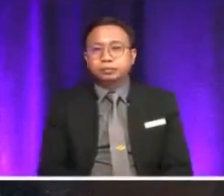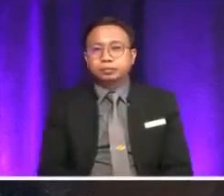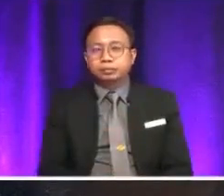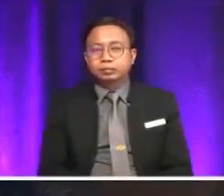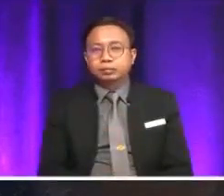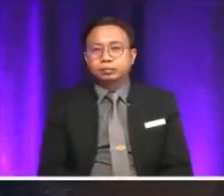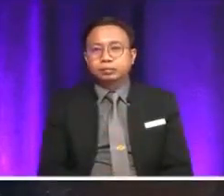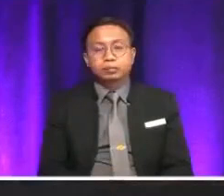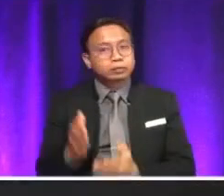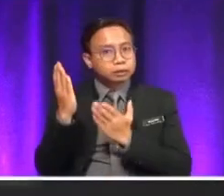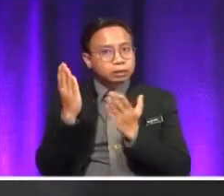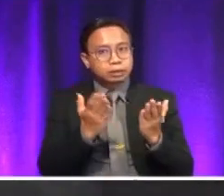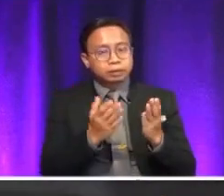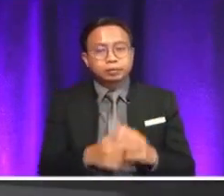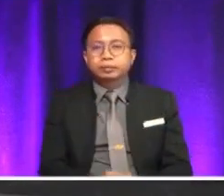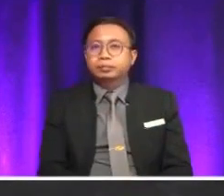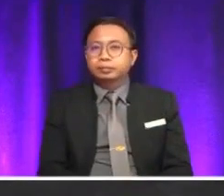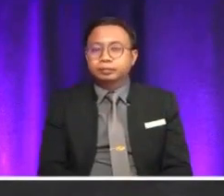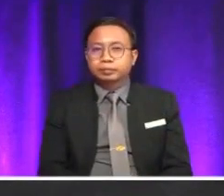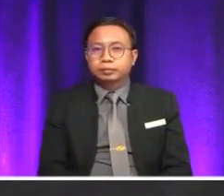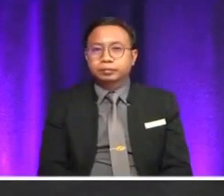Zara. Okey, Zara, silakan. Silakan.